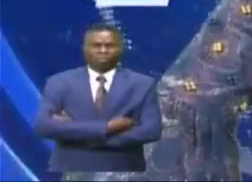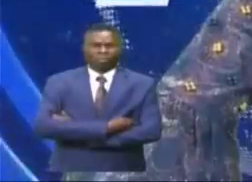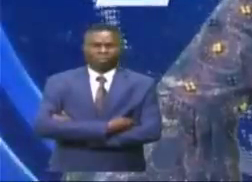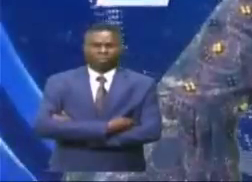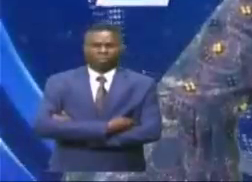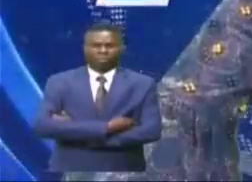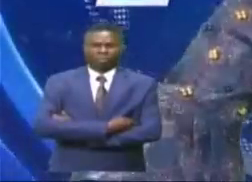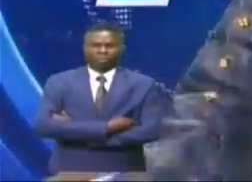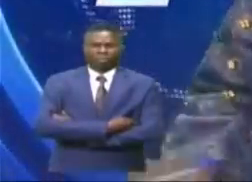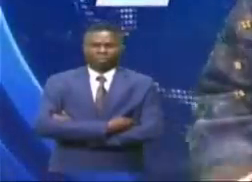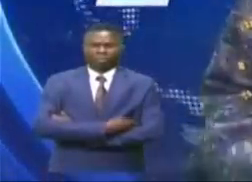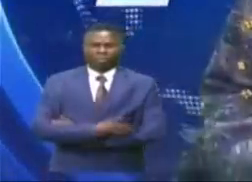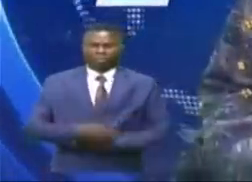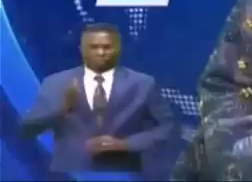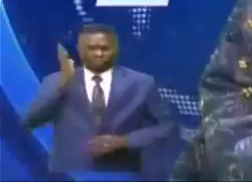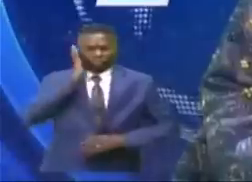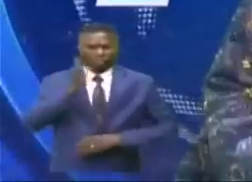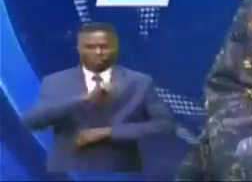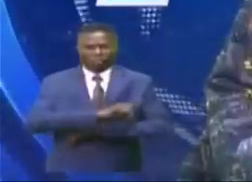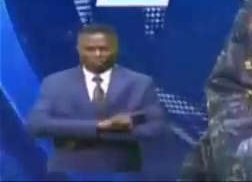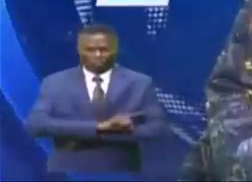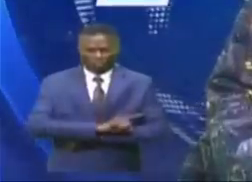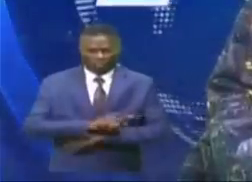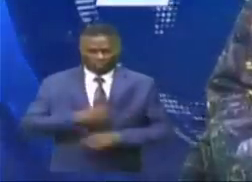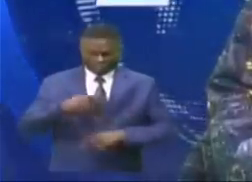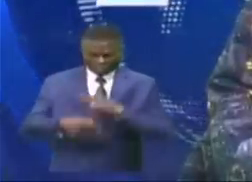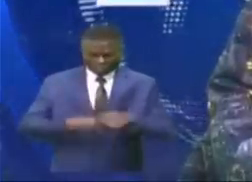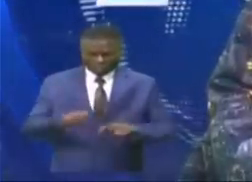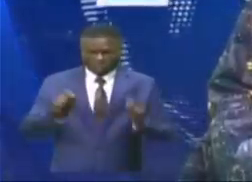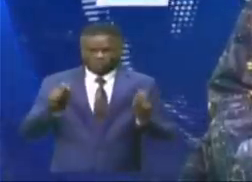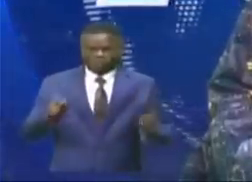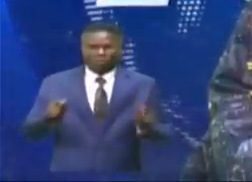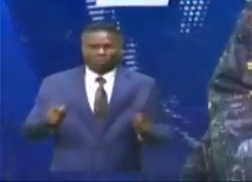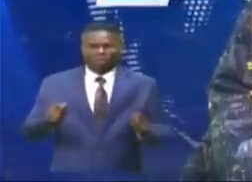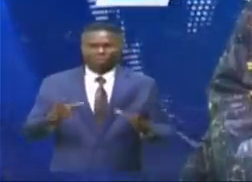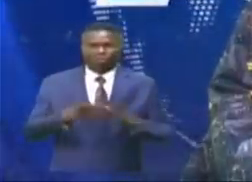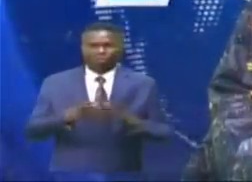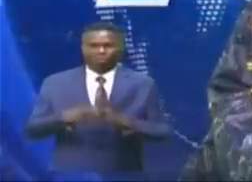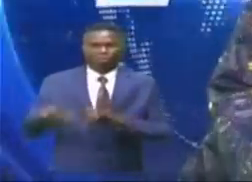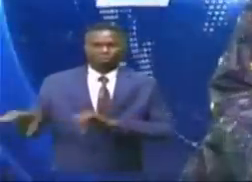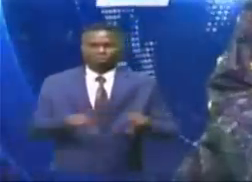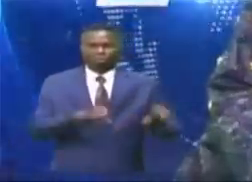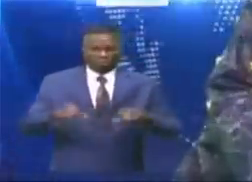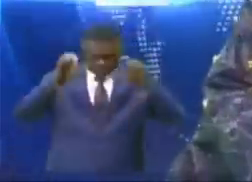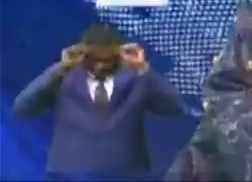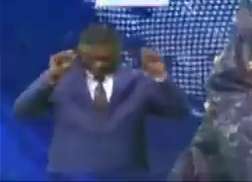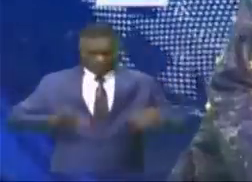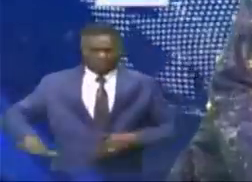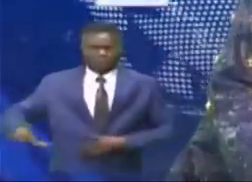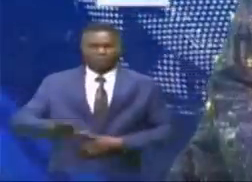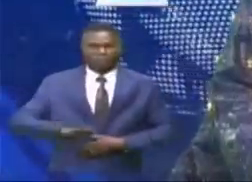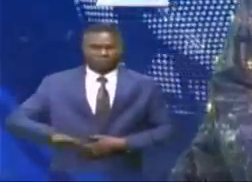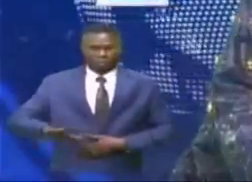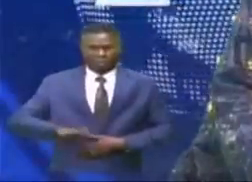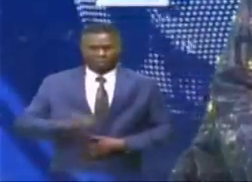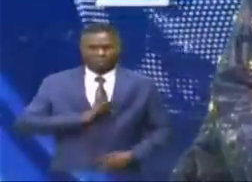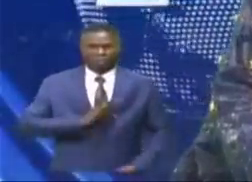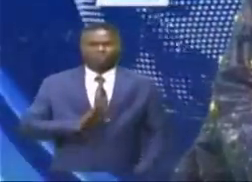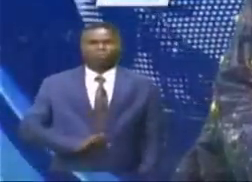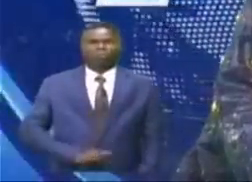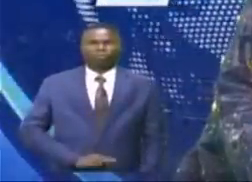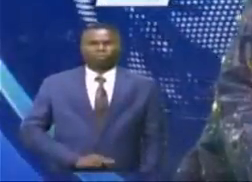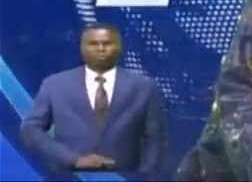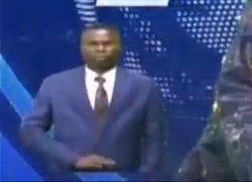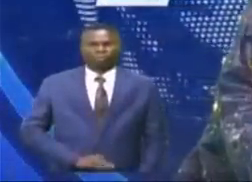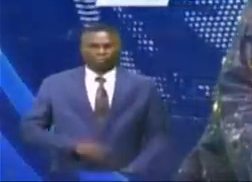Bienvenue aux 19h, madame, messieurs, bonsoir. On démarre cette édition par les activités du président de la République. Félix Antoine